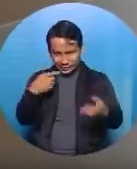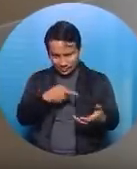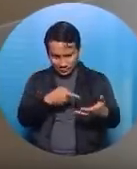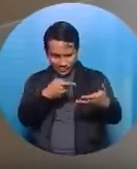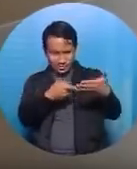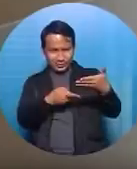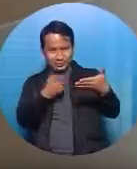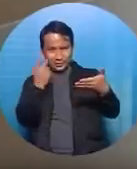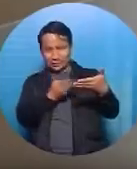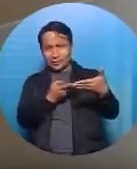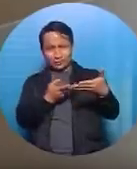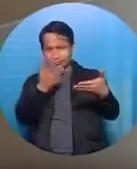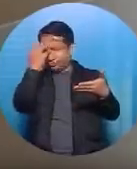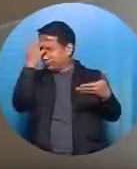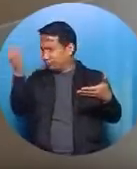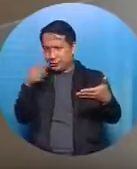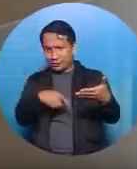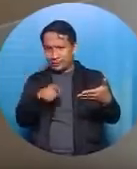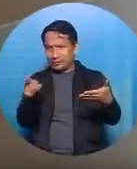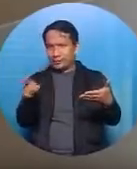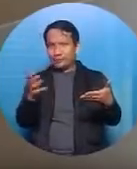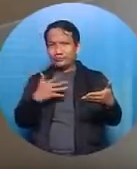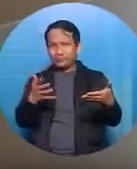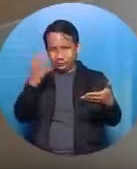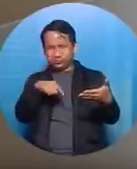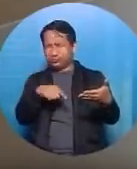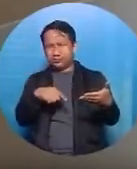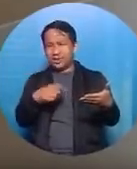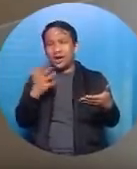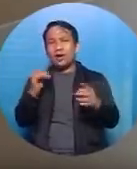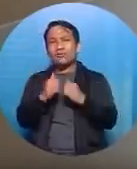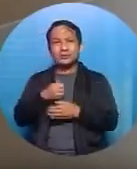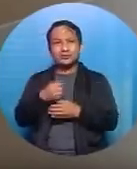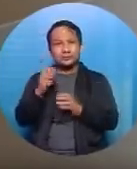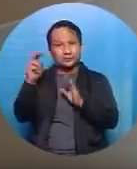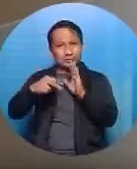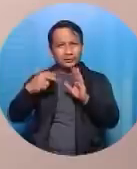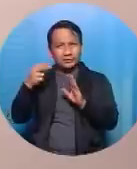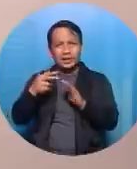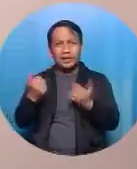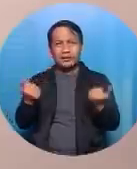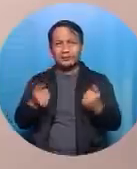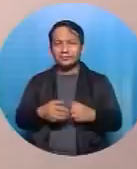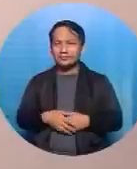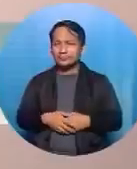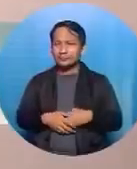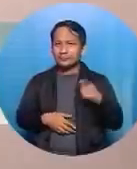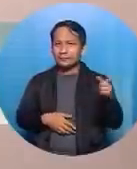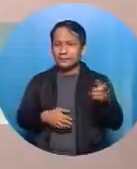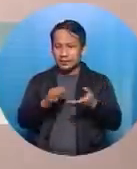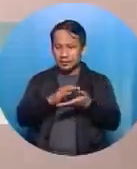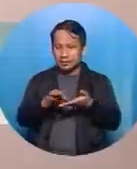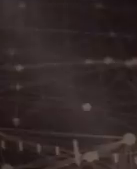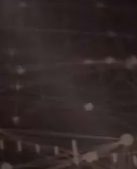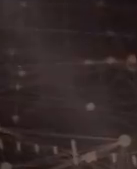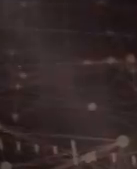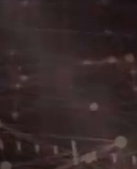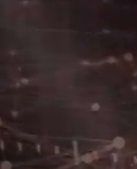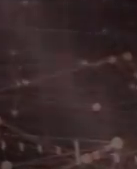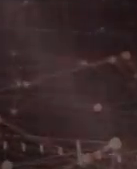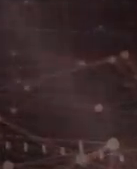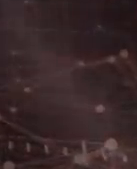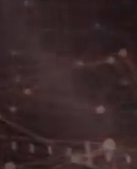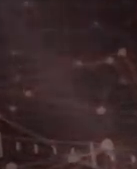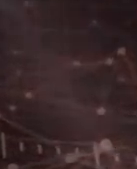sino sigurong tao, ako, hindi ko kayo kamag-anak at nainis ako. Paano niyo po nakuha yun? Ano po yan? Yung sa account po yan ng ginawa